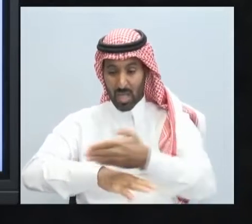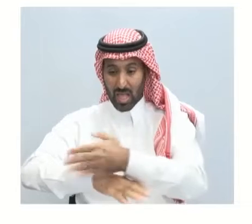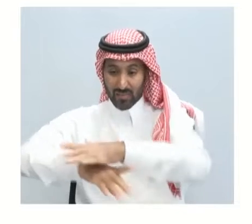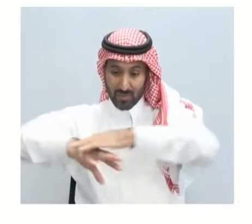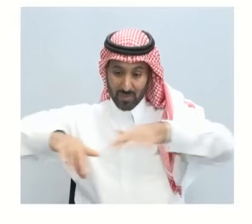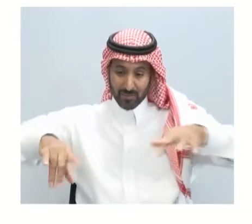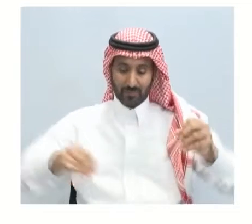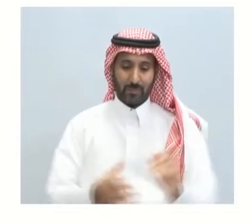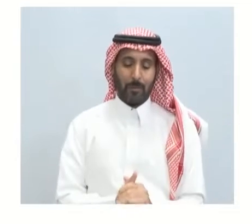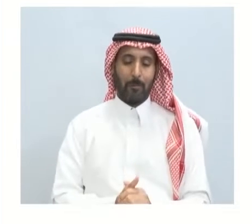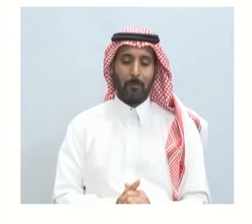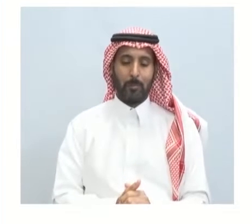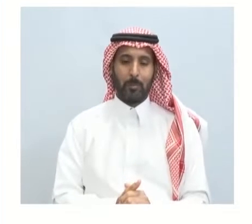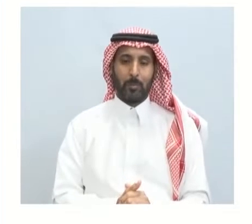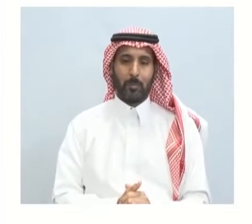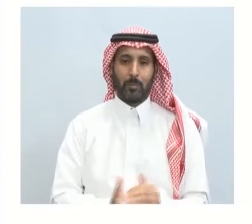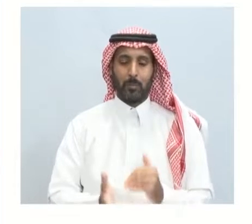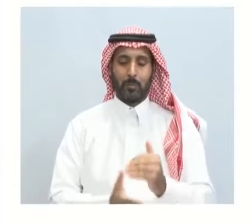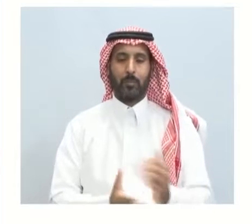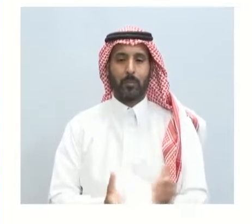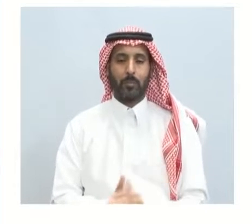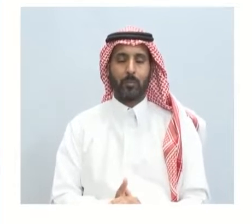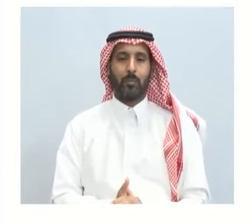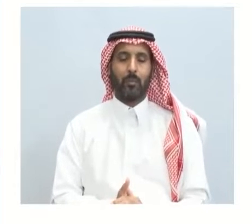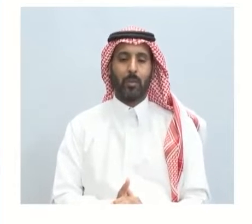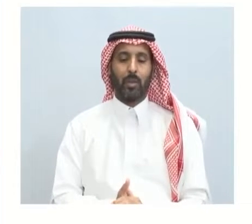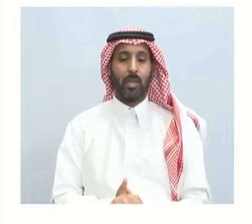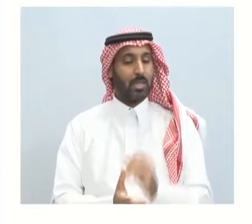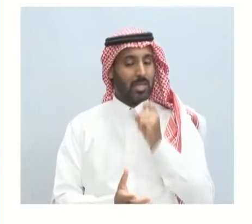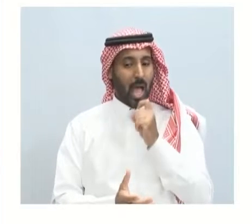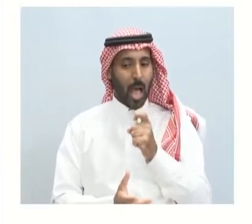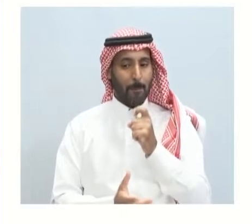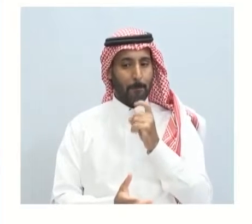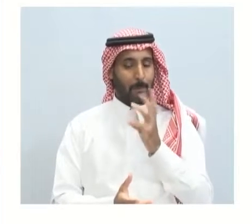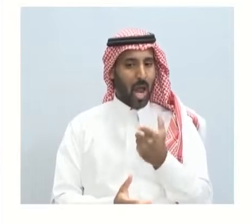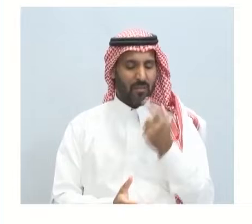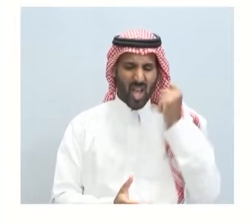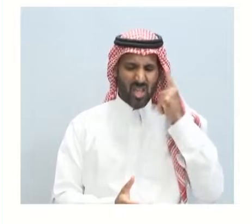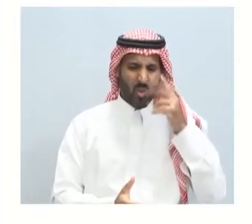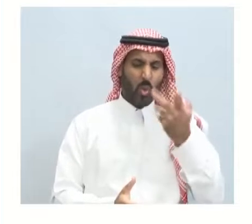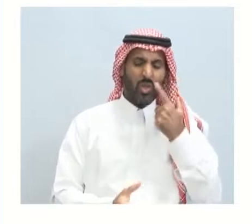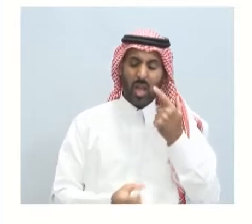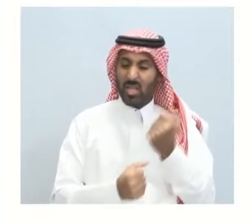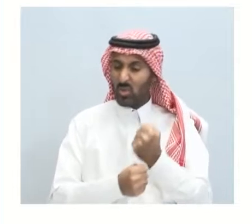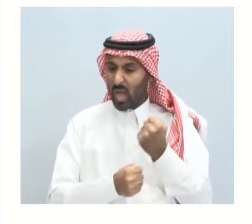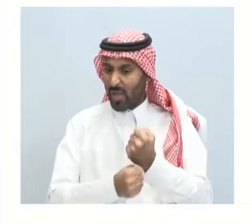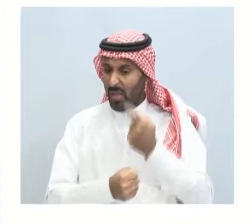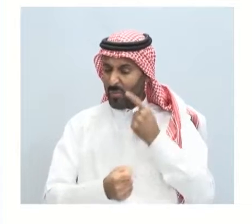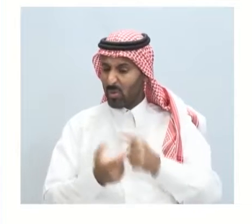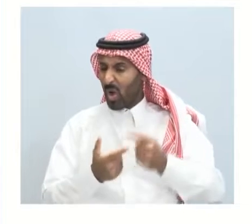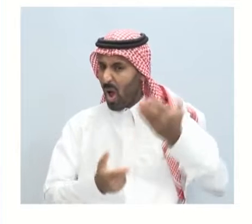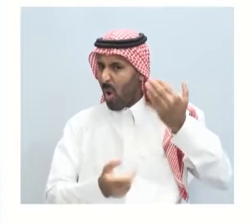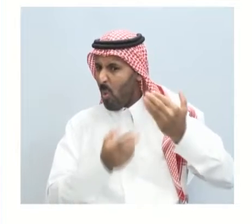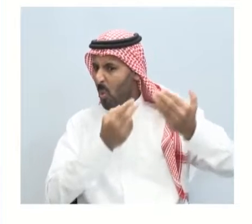في البحار اذا يصعب معرفه ما حدث بدقه عند بدايه تكون الارض